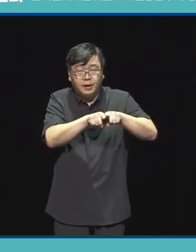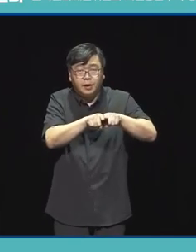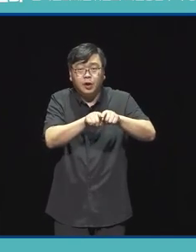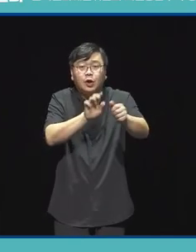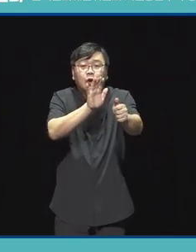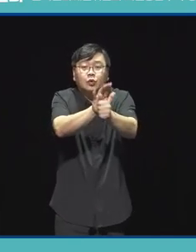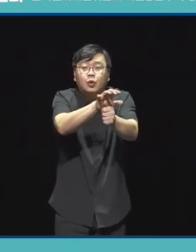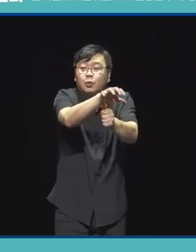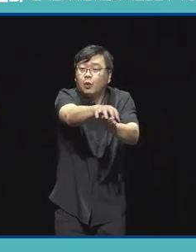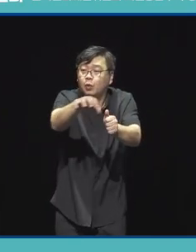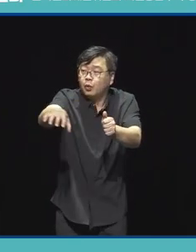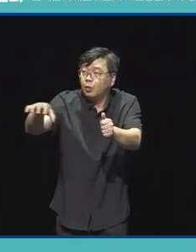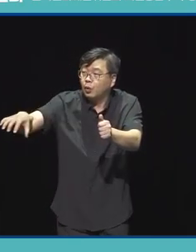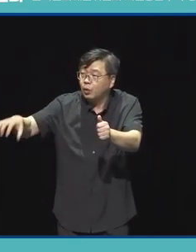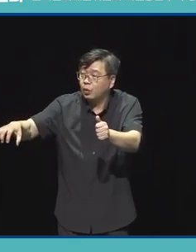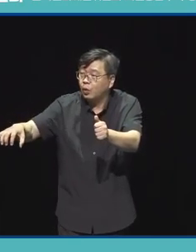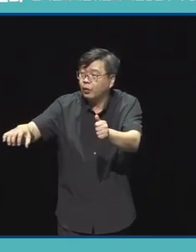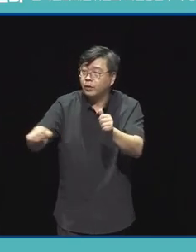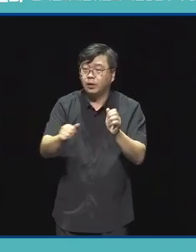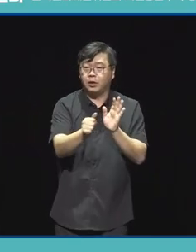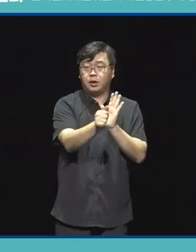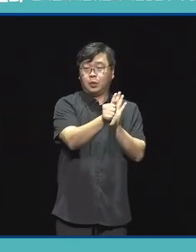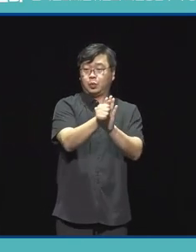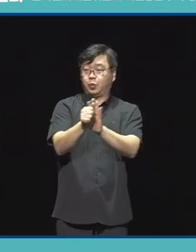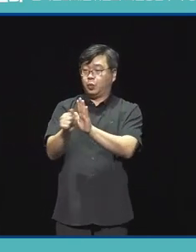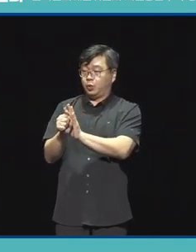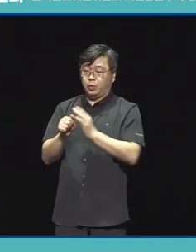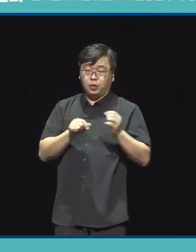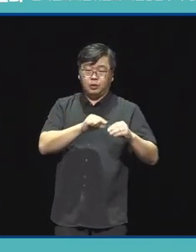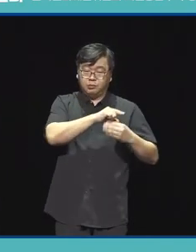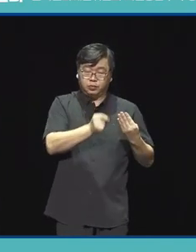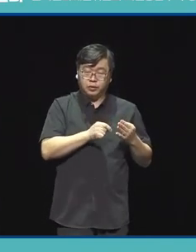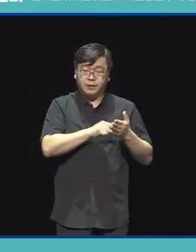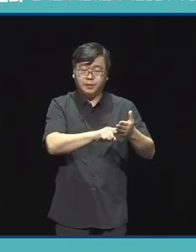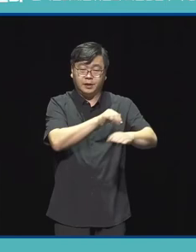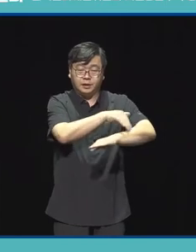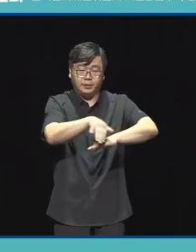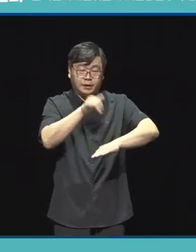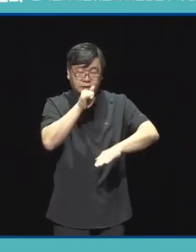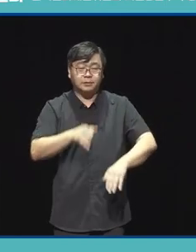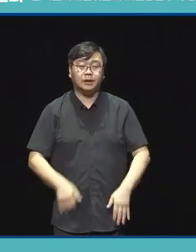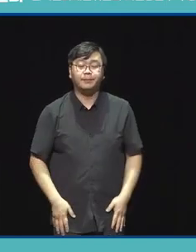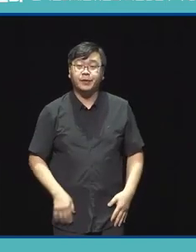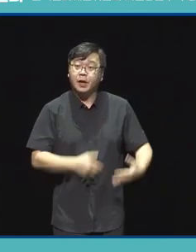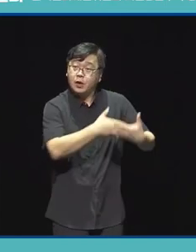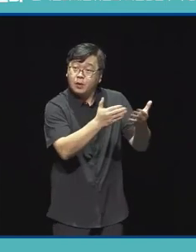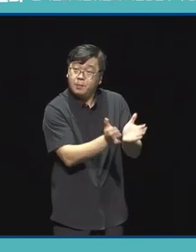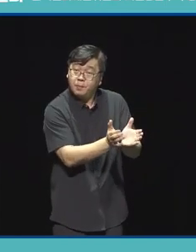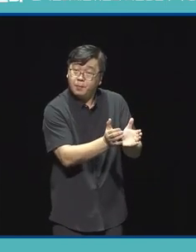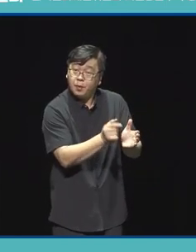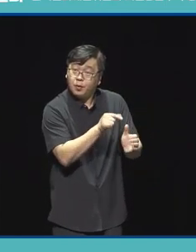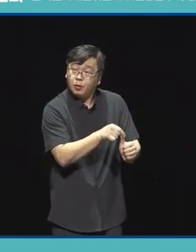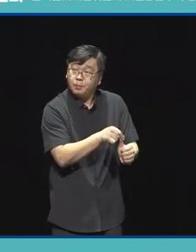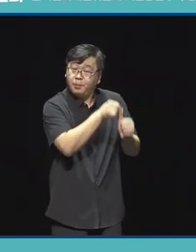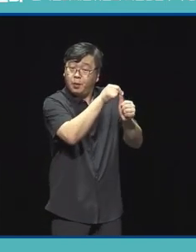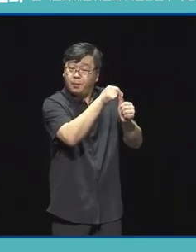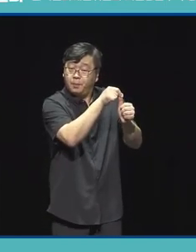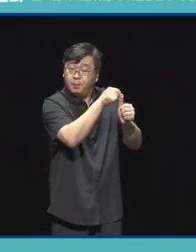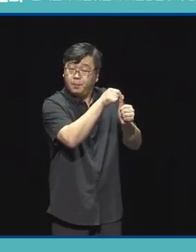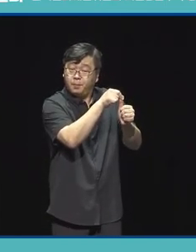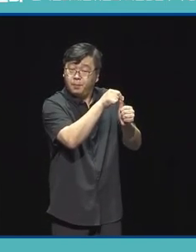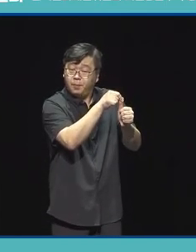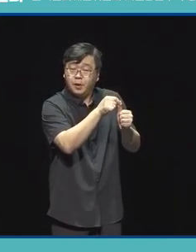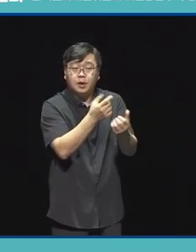대상으로 프로그램을 운영하는 역할을 맡게 됩니다. 이 창작협력단 선정은 창작 그 발표와